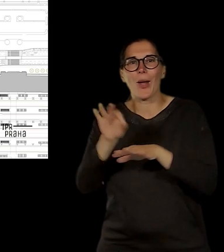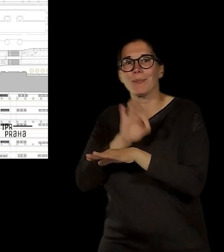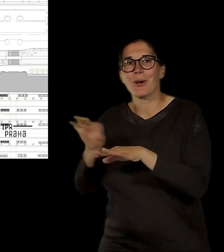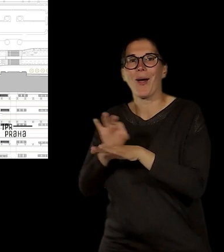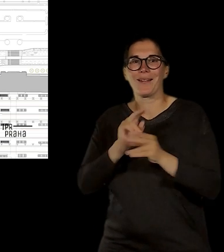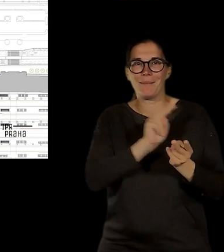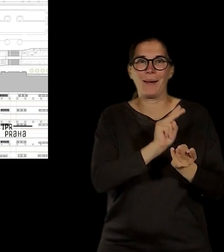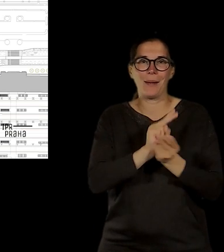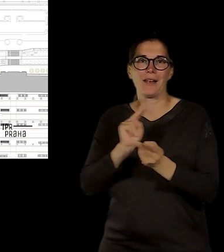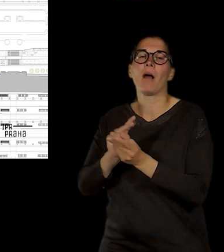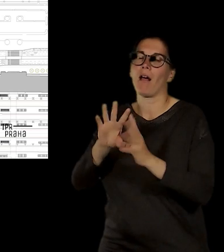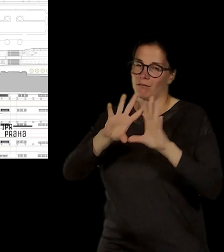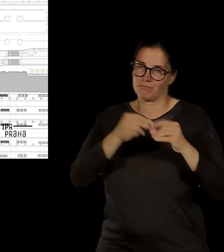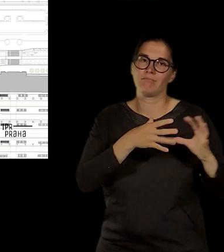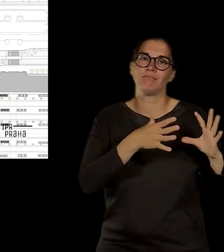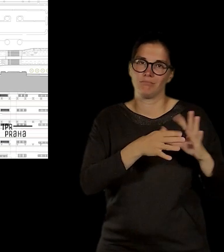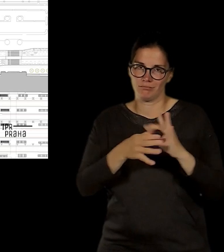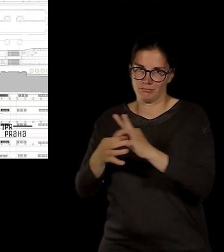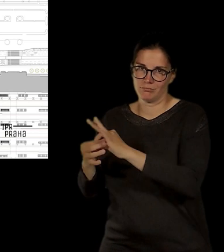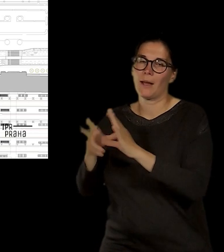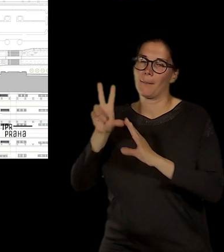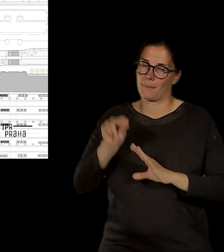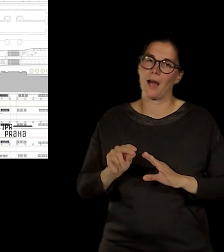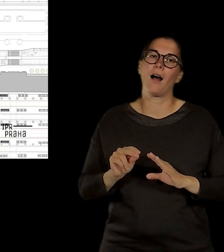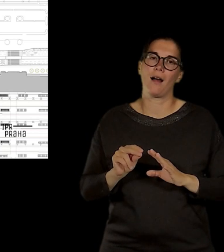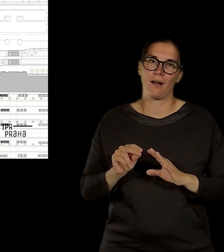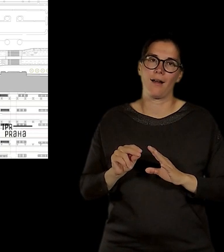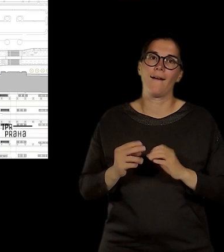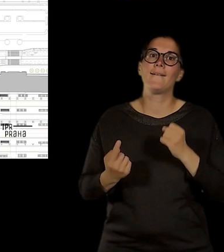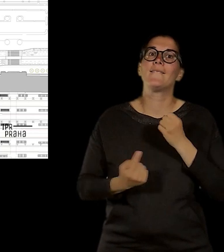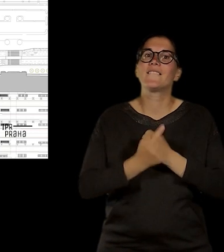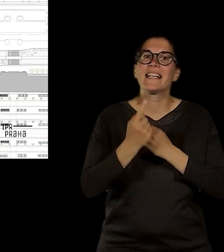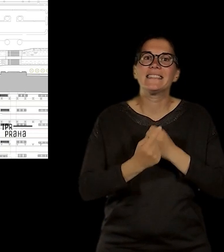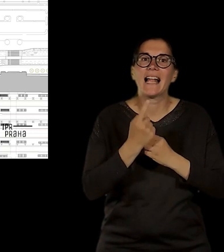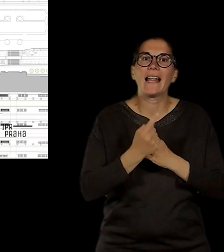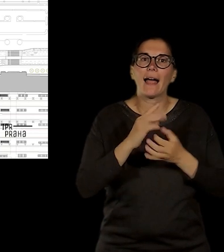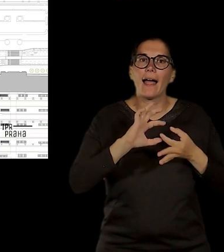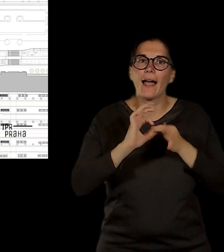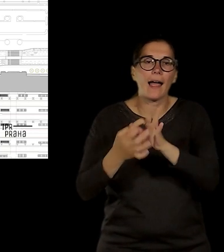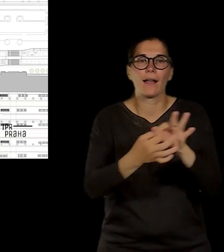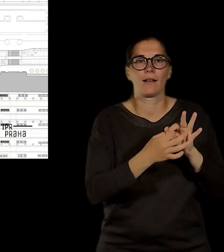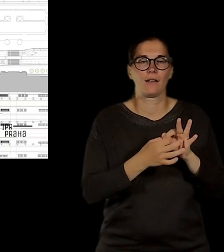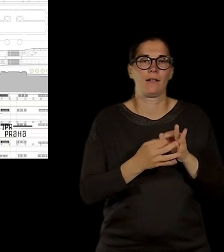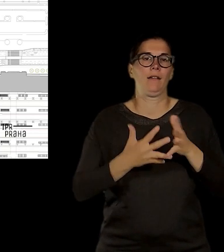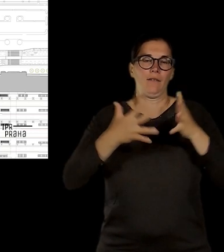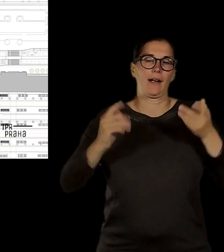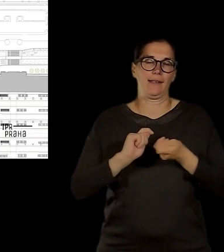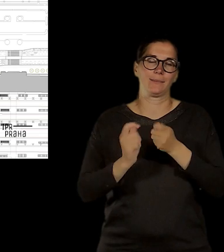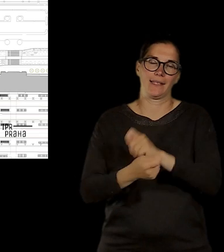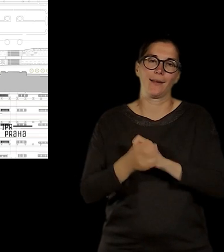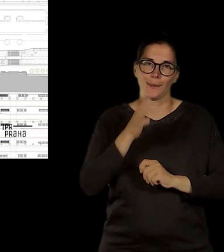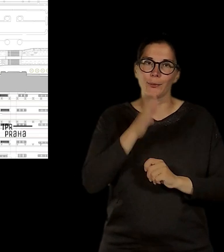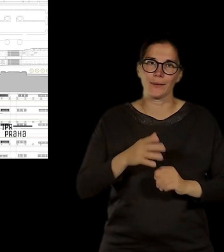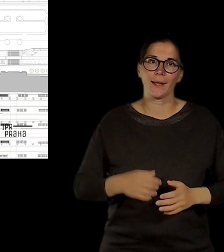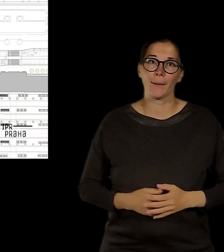navzájem navazují a vlastně tvoří ty jednotlivé korálky, které navzájem do sebe zapadají.